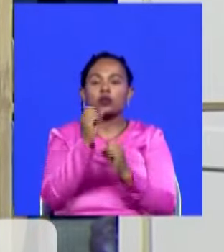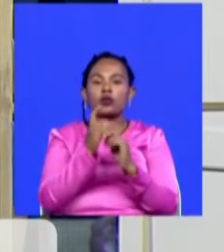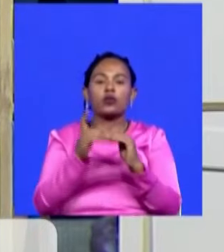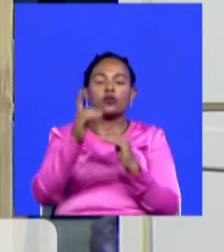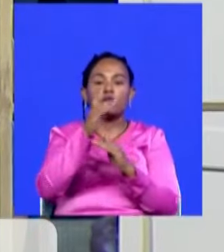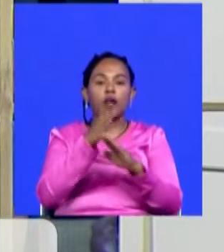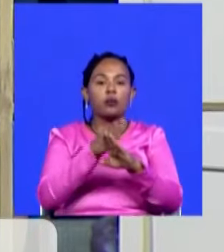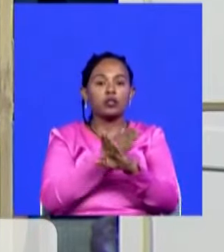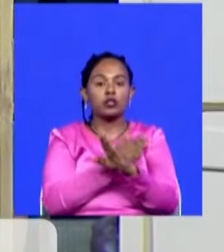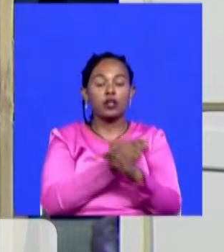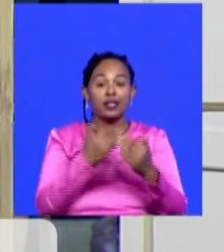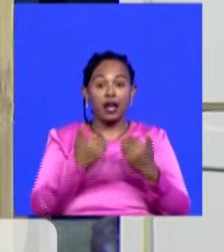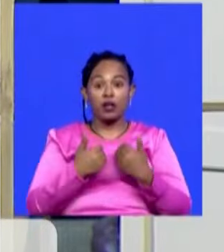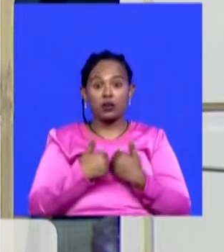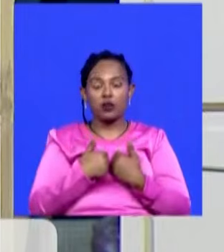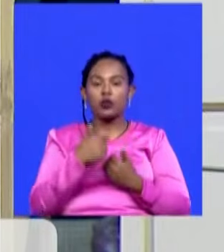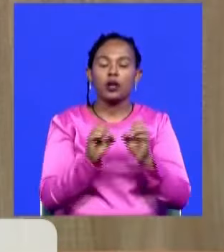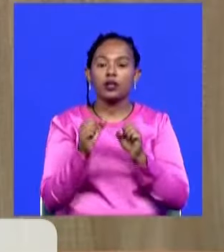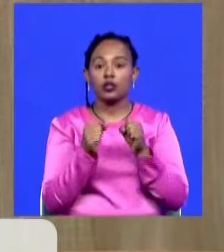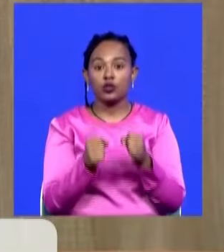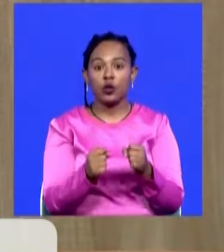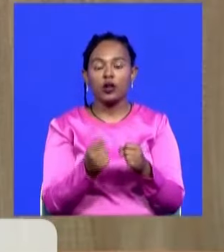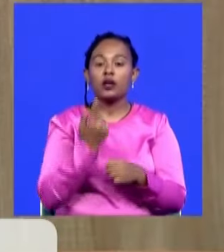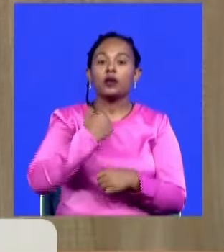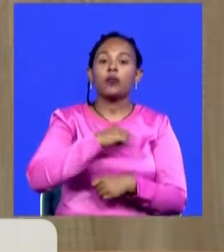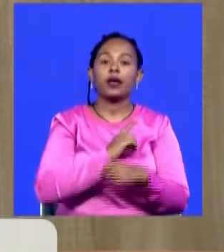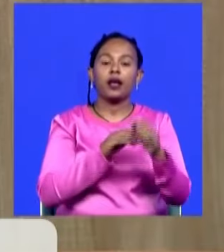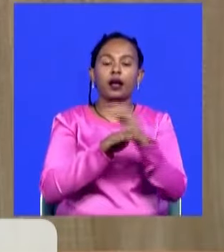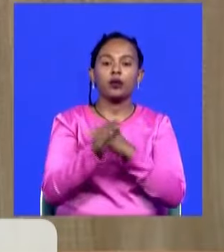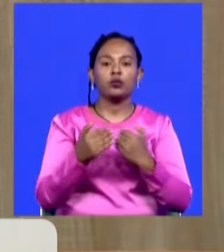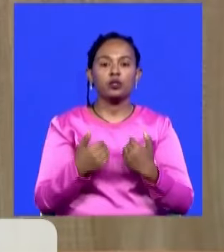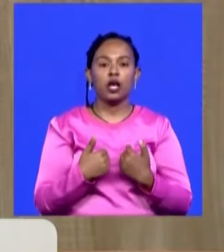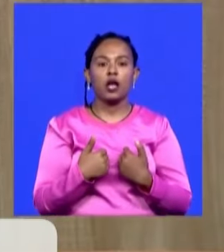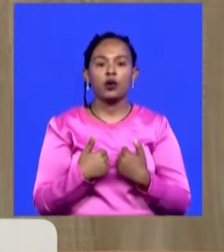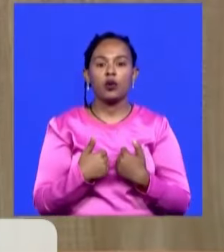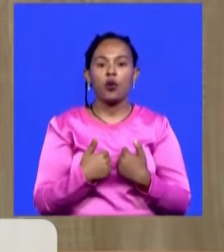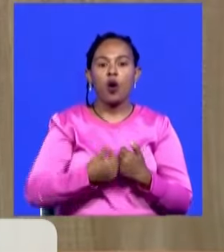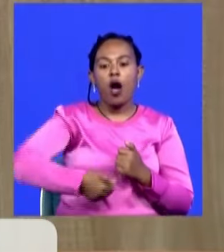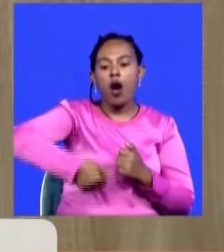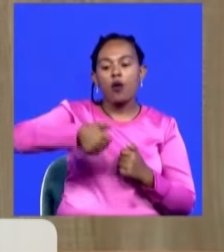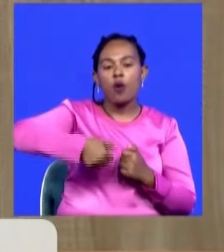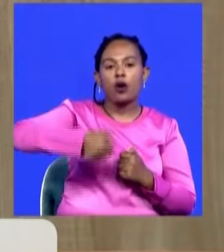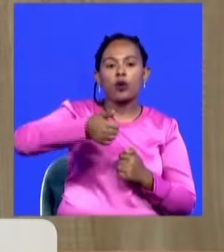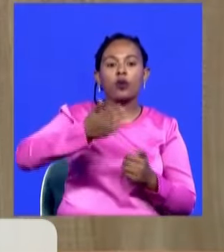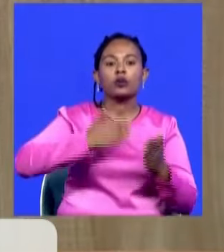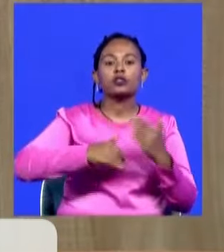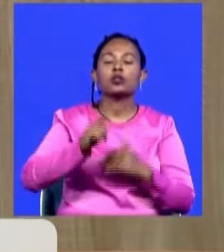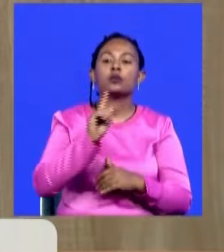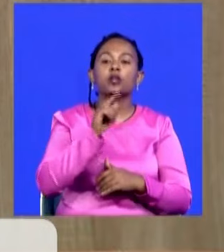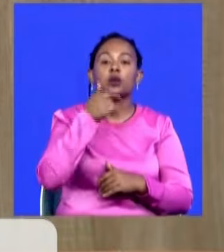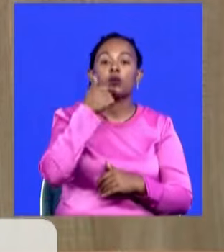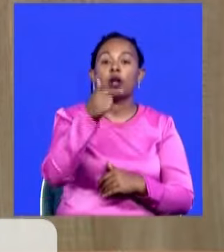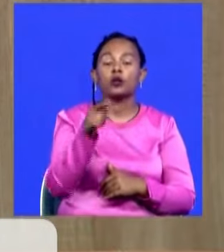መሻሻል ያለው ተብሎ ሊወሰድ ይችላል። በእኛ ገቢ ውስጥ ያለው አንኳር ችግር ምንድን ነው ያላችሁ